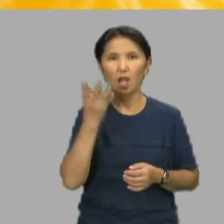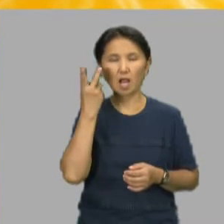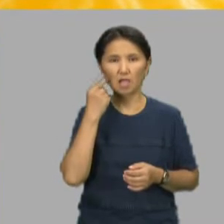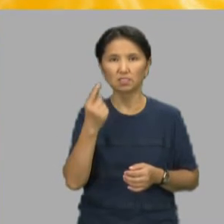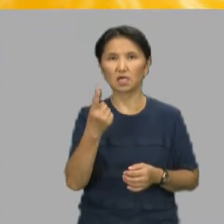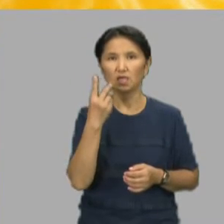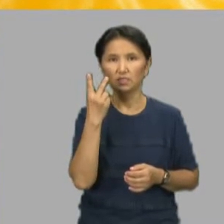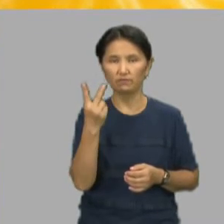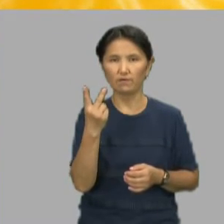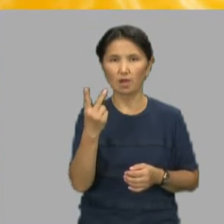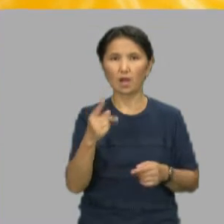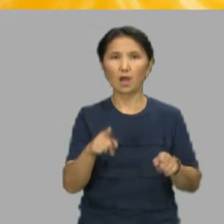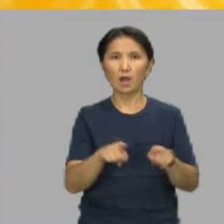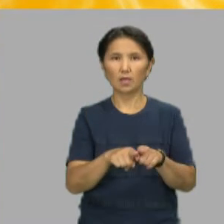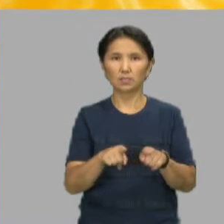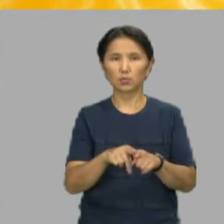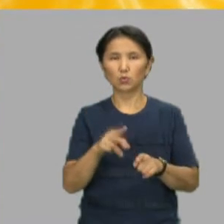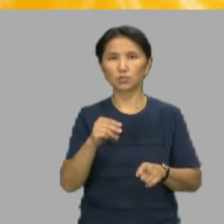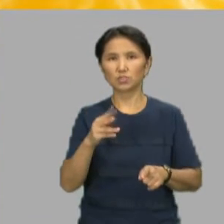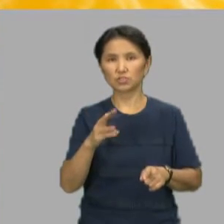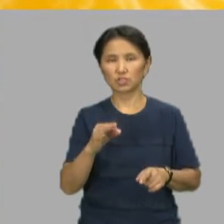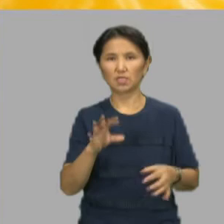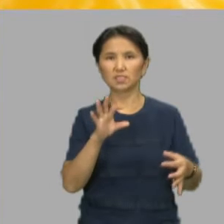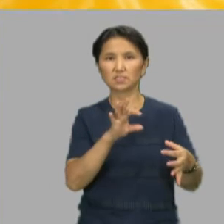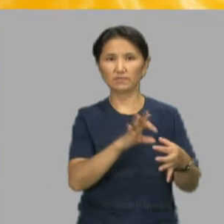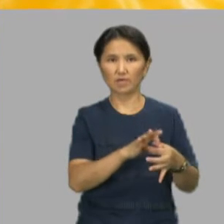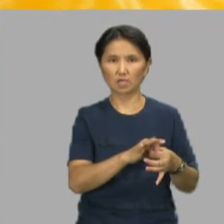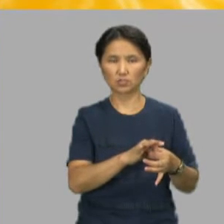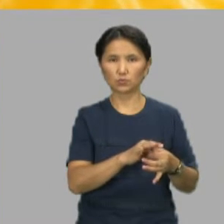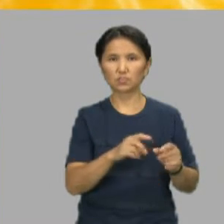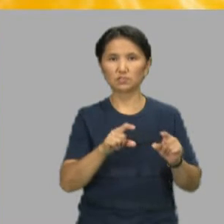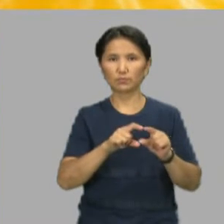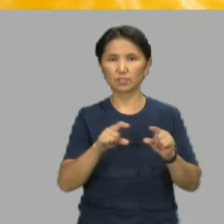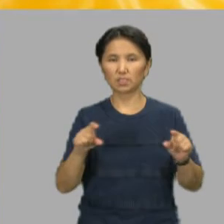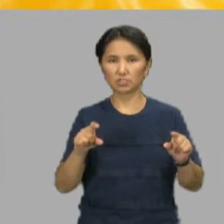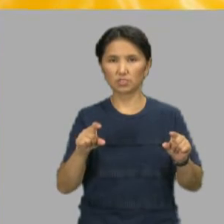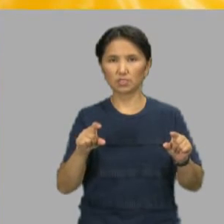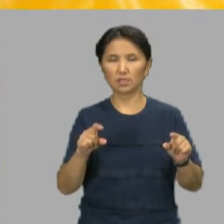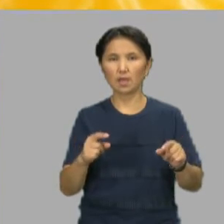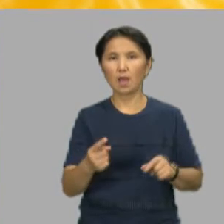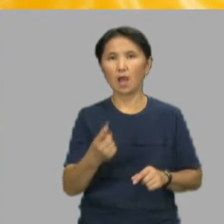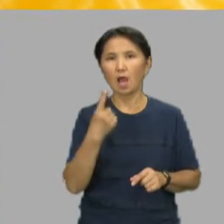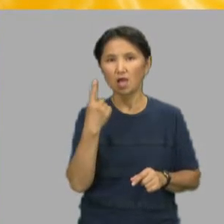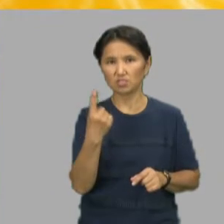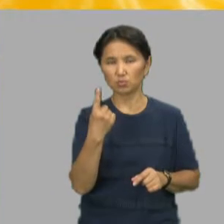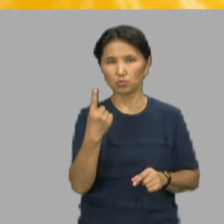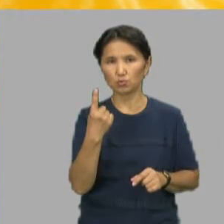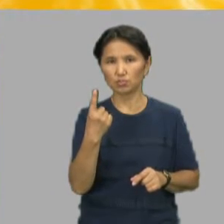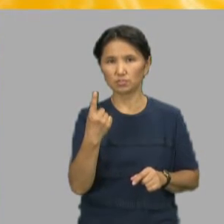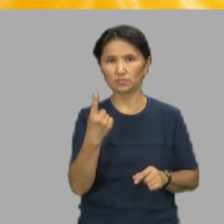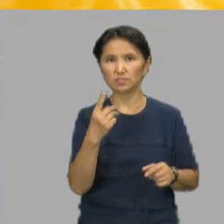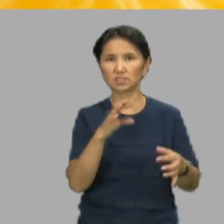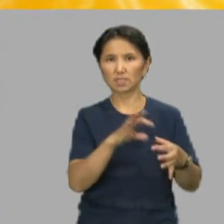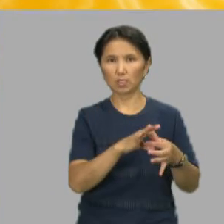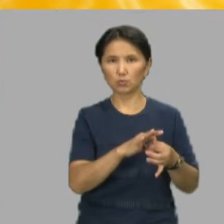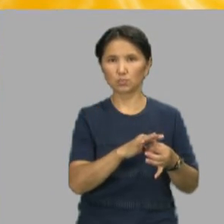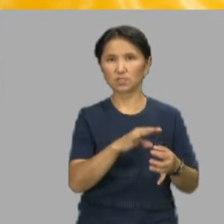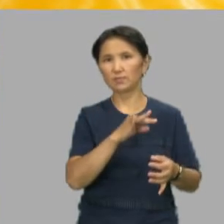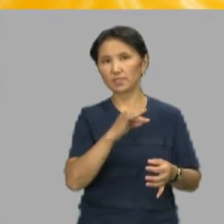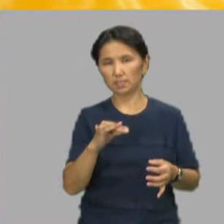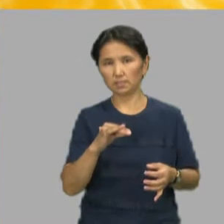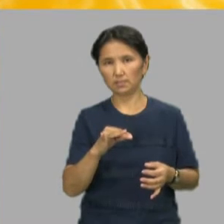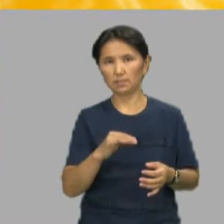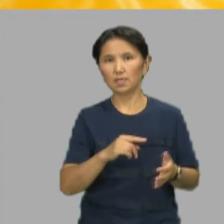Когда два однородных члена связываются в предложении одиночным союзом